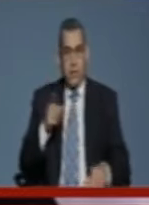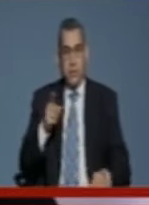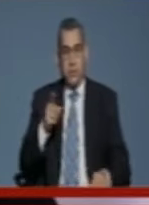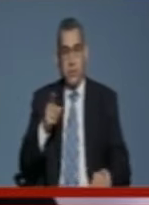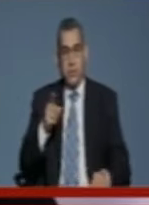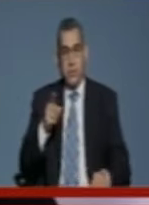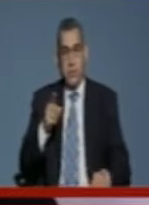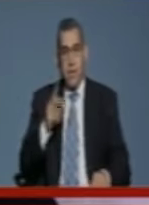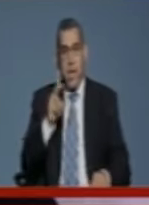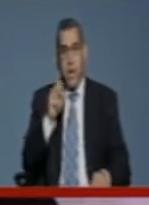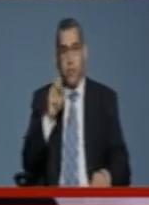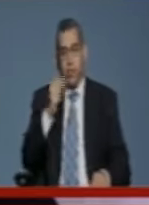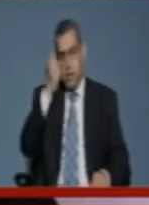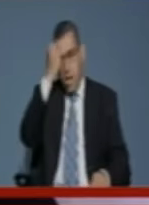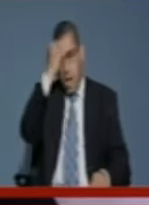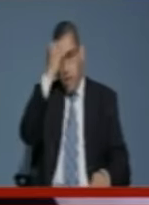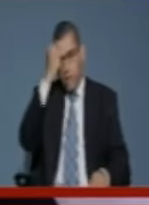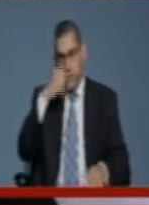25,000